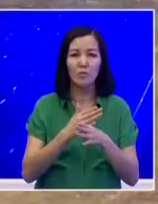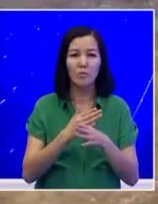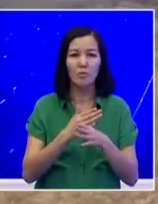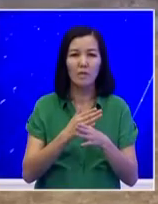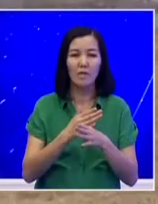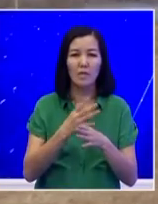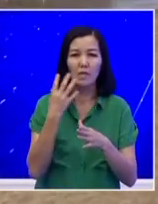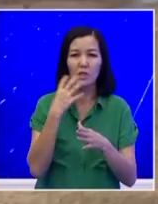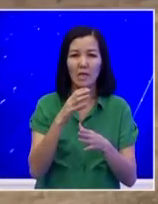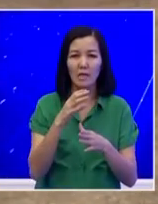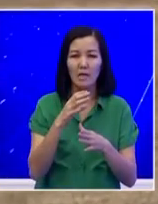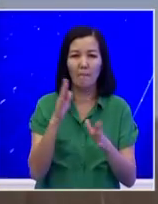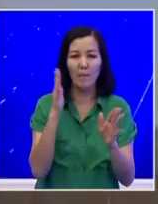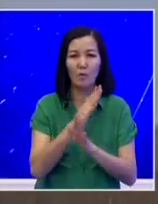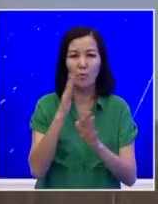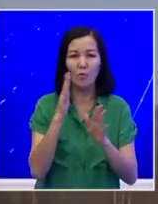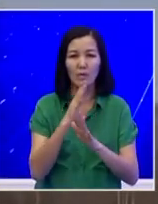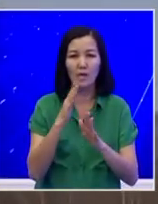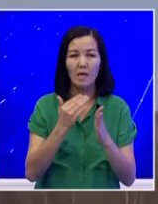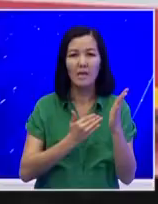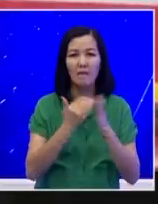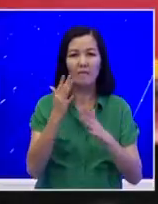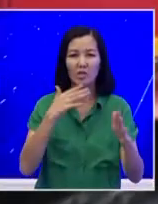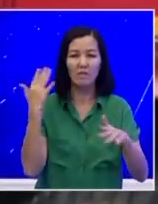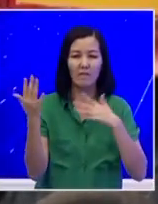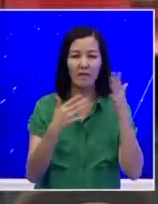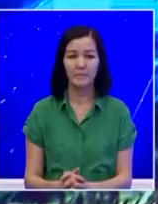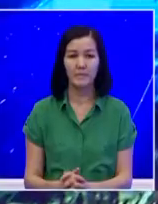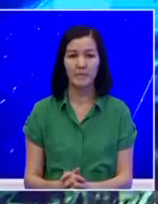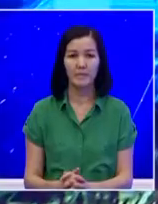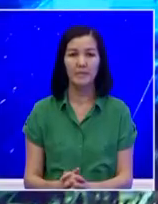способствует аномальная жара, яркая погода и порывистый ветер.